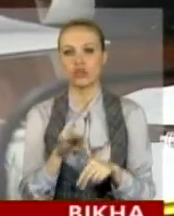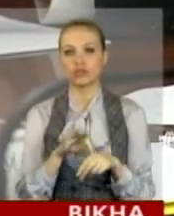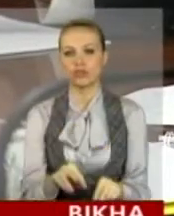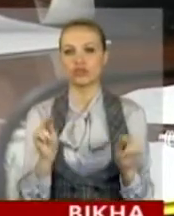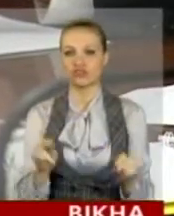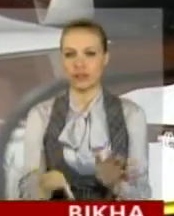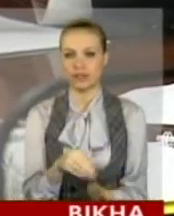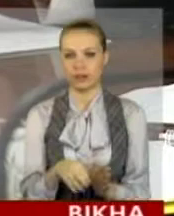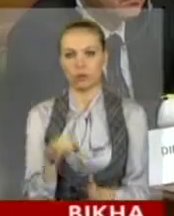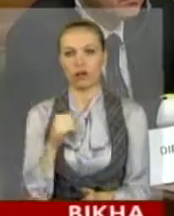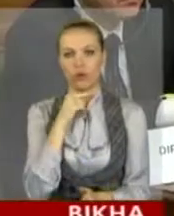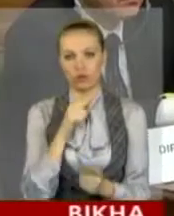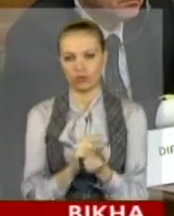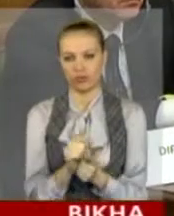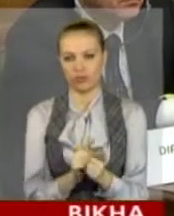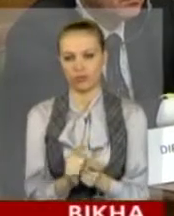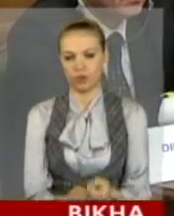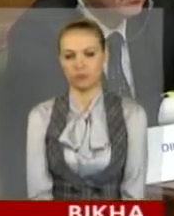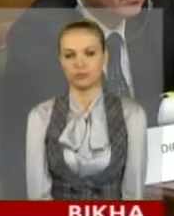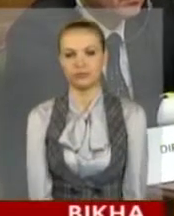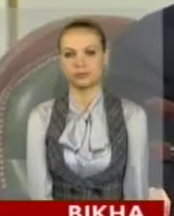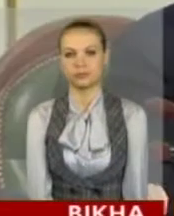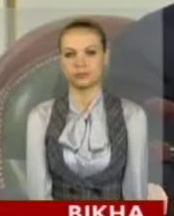чесні вибори і економічні реформи.